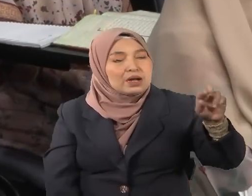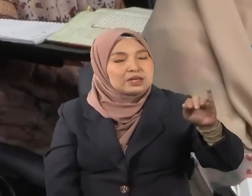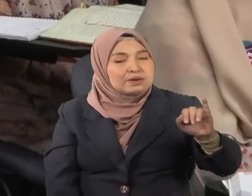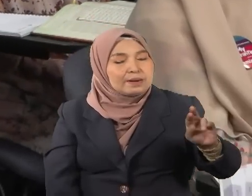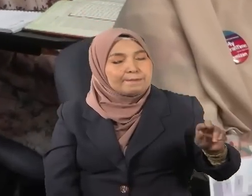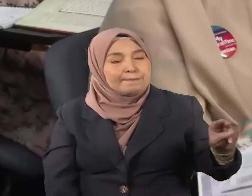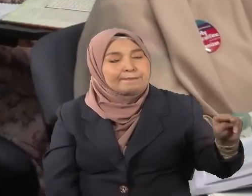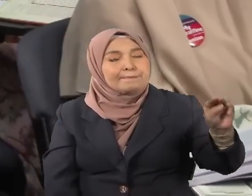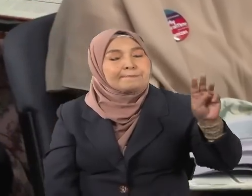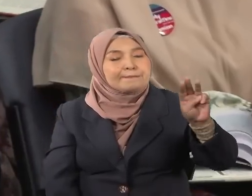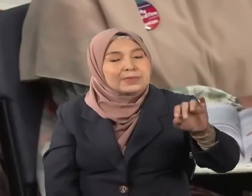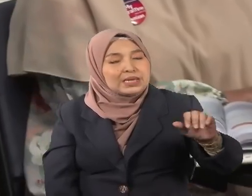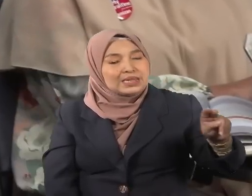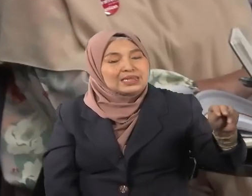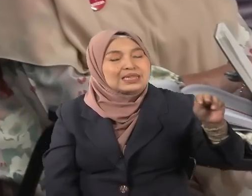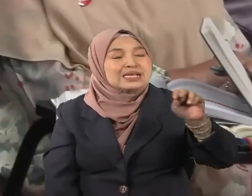بِخَيْرٍ.